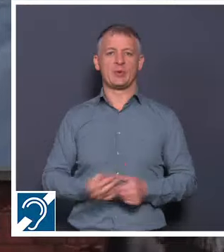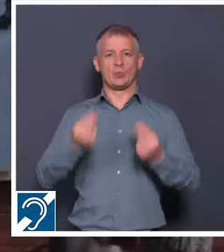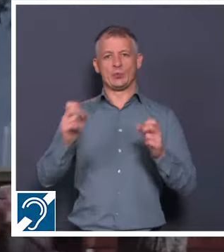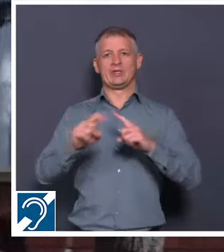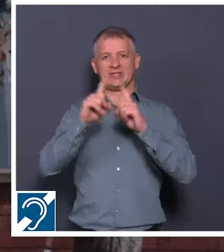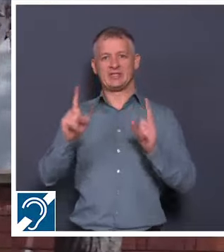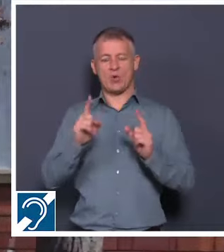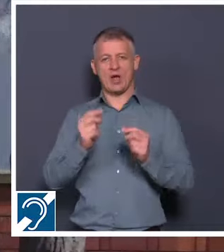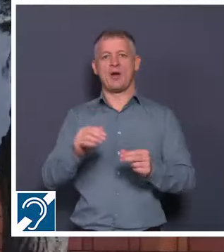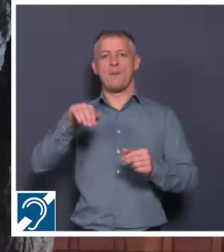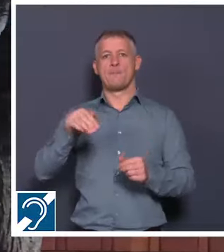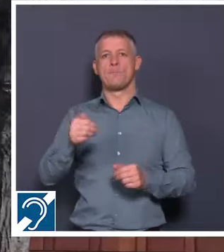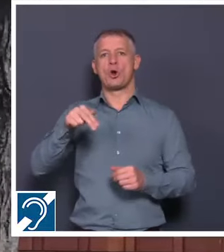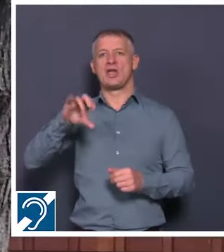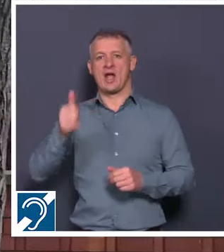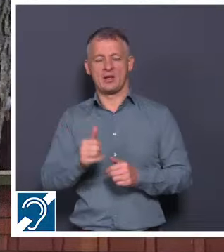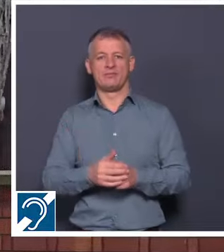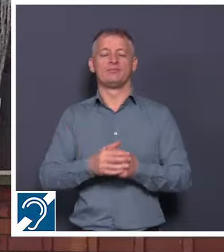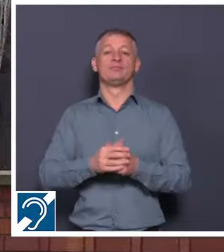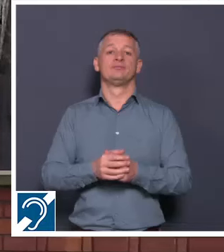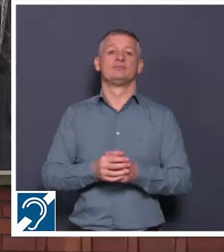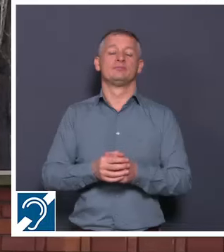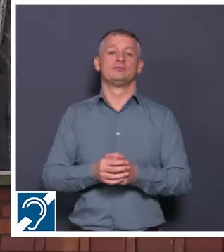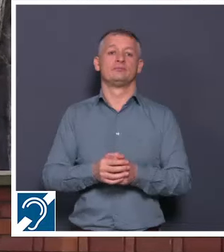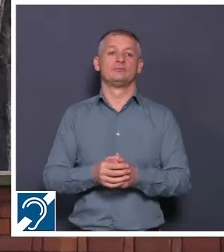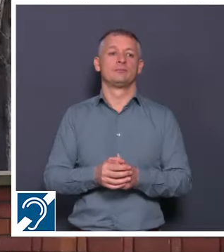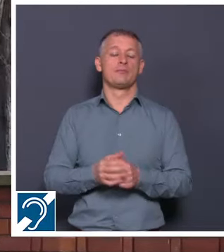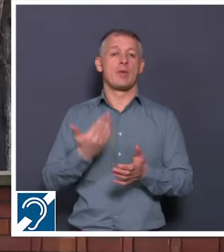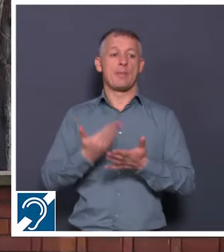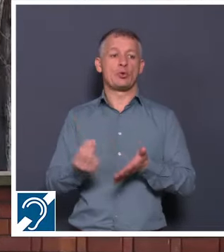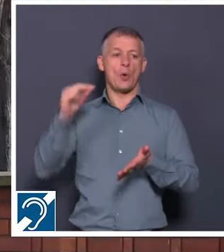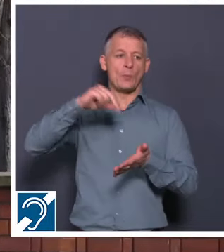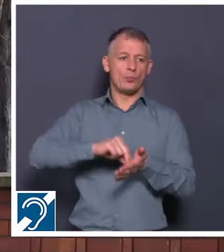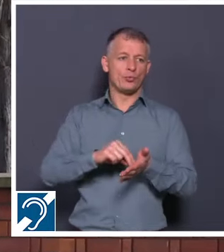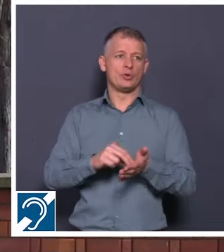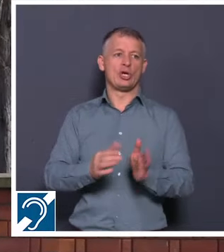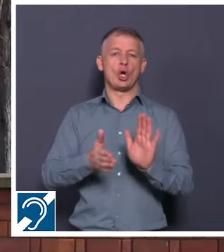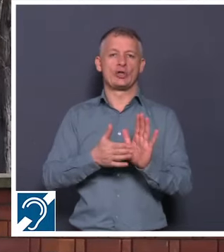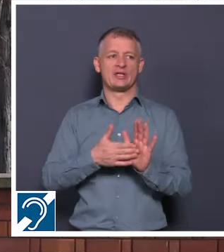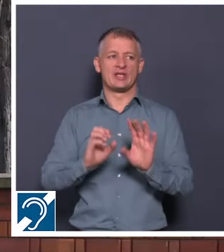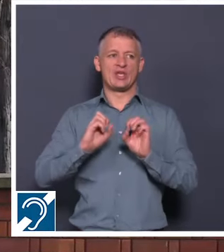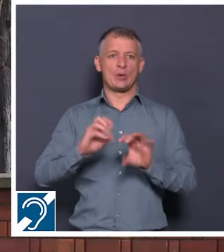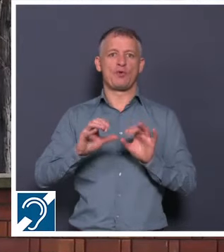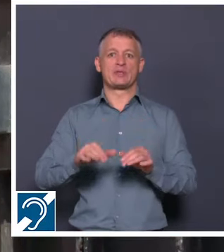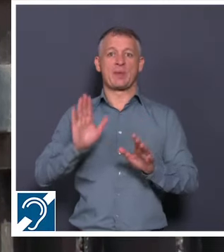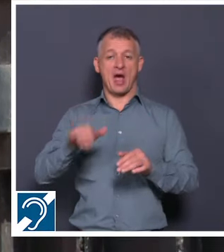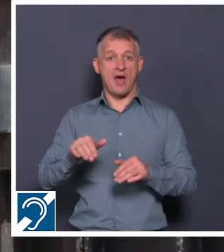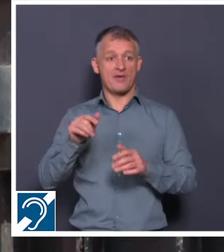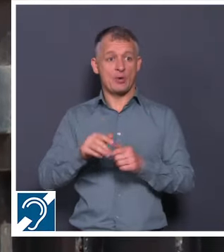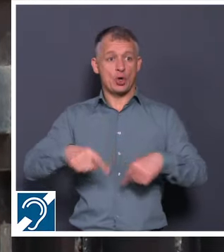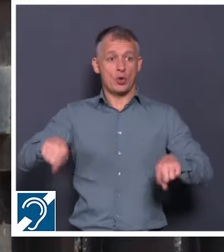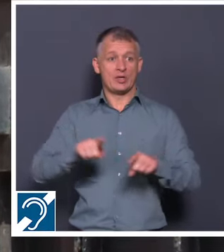Bună ziua, Monica, bună ziua tuturor. Denotat, pentru a pune foarte bine în context informațiile pe care le avem, denotat